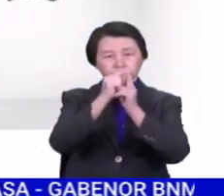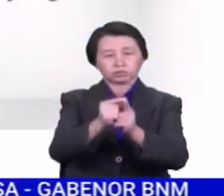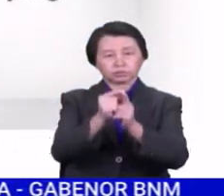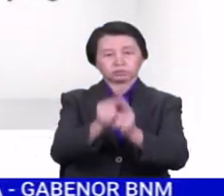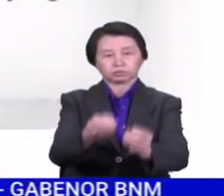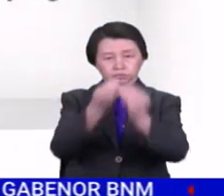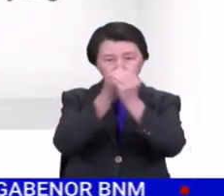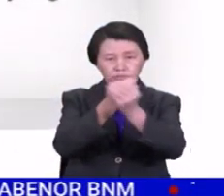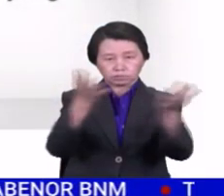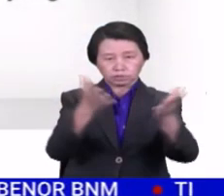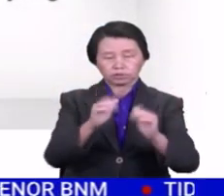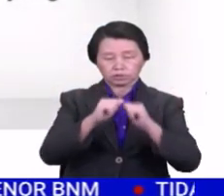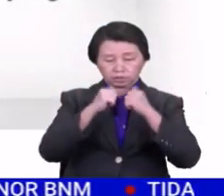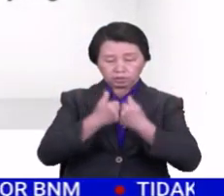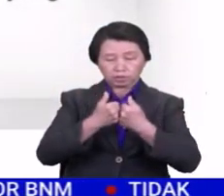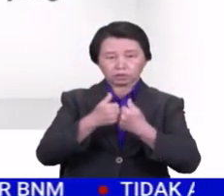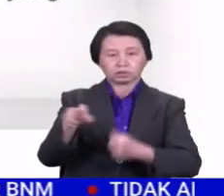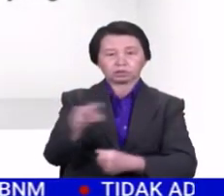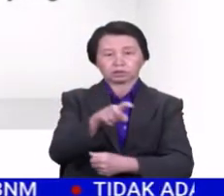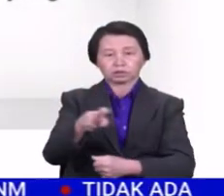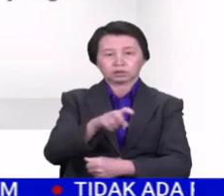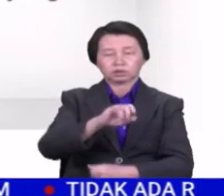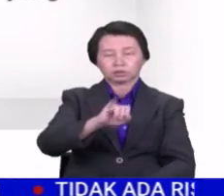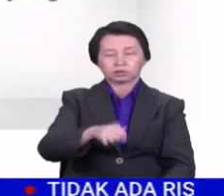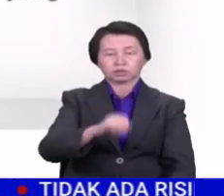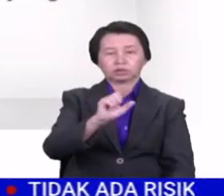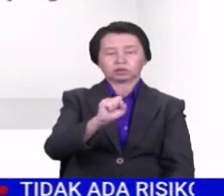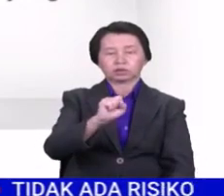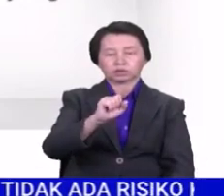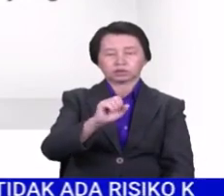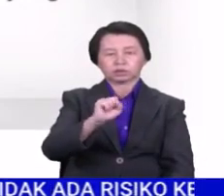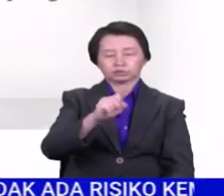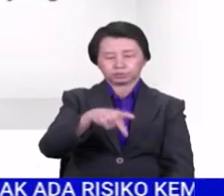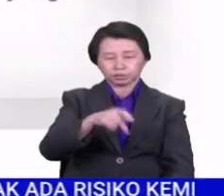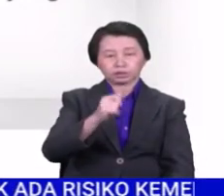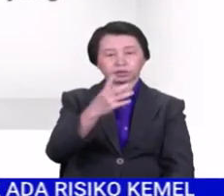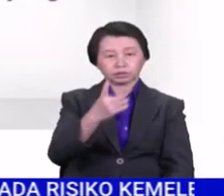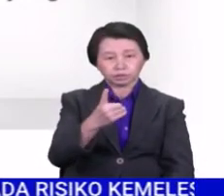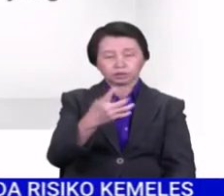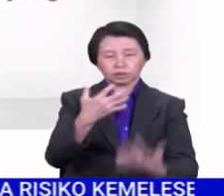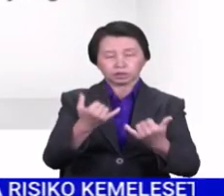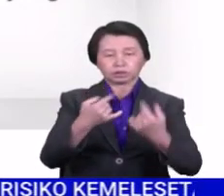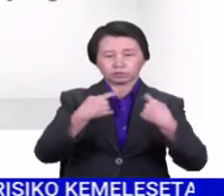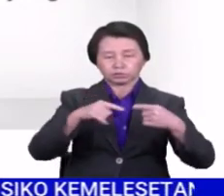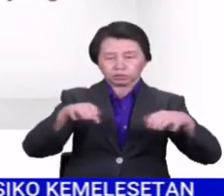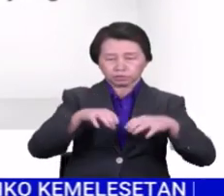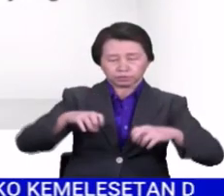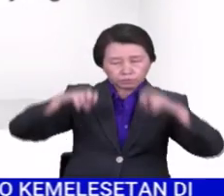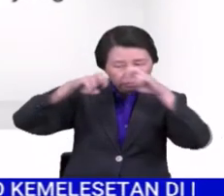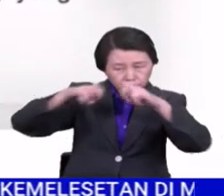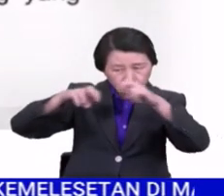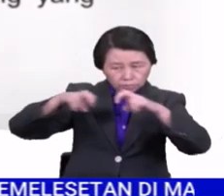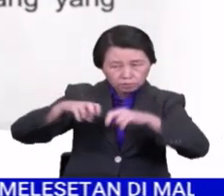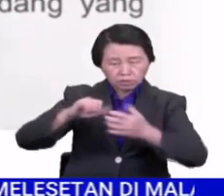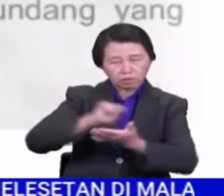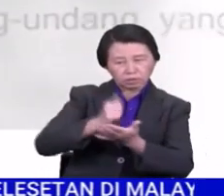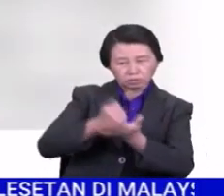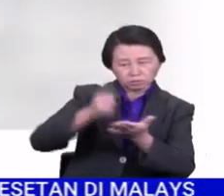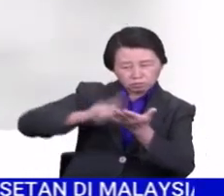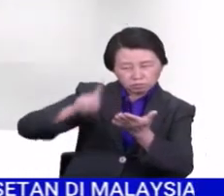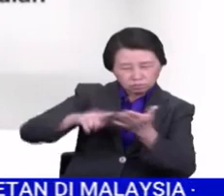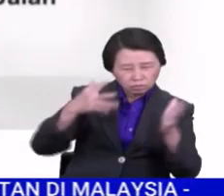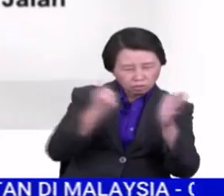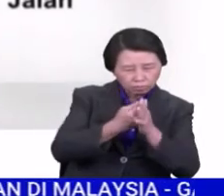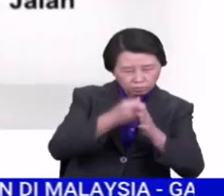memaklumkan agency pengangkutan awam darah pdcb kini sedang melakukan siasat tahun dan audit mengenai insiden